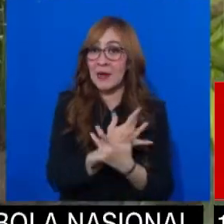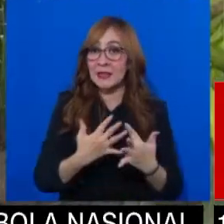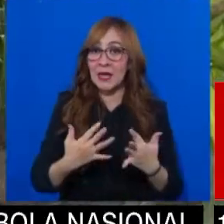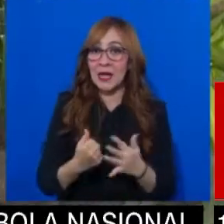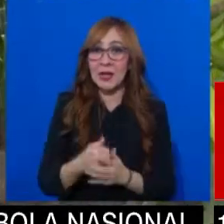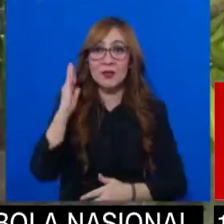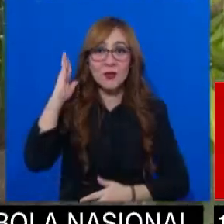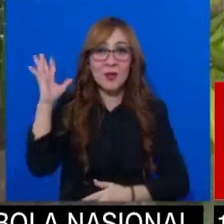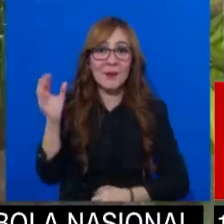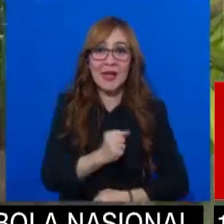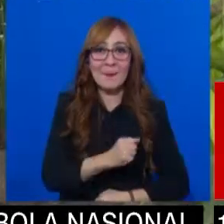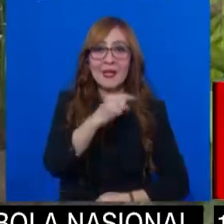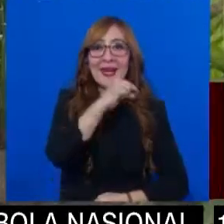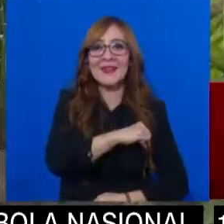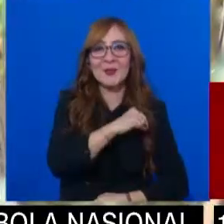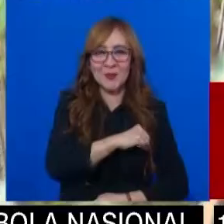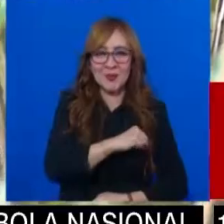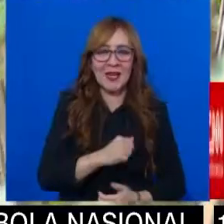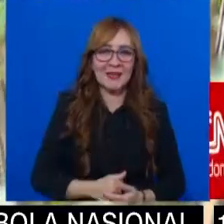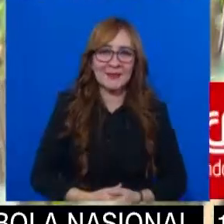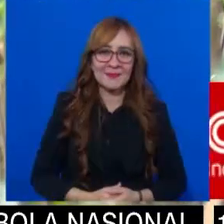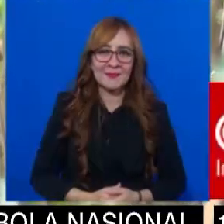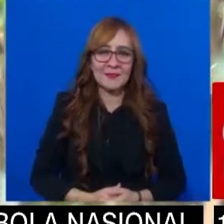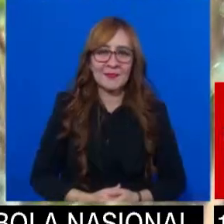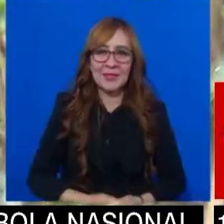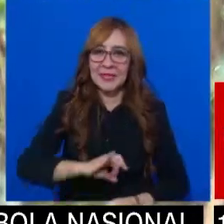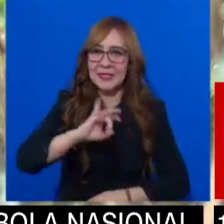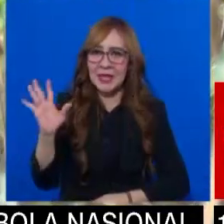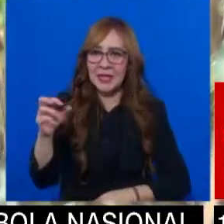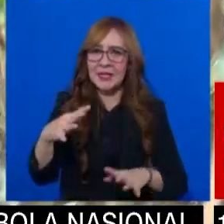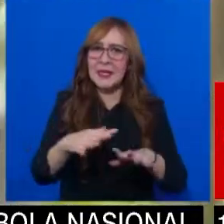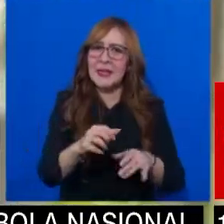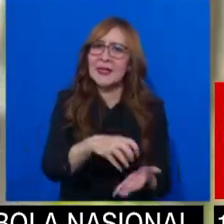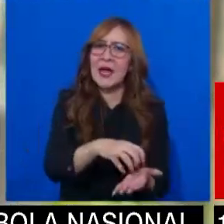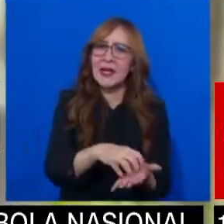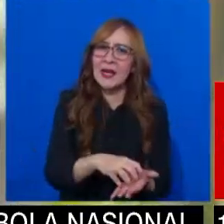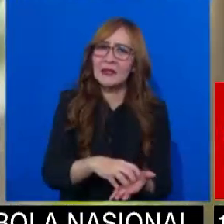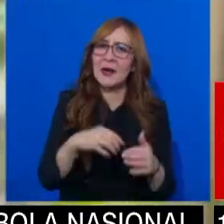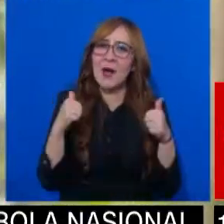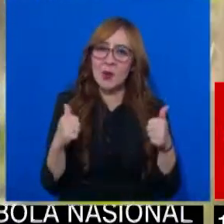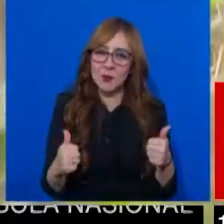sudah mendapatkan manfaat hasilnya. Selain daerahnya menjadi asri, juga bisa jadi sumber